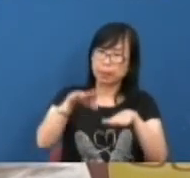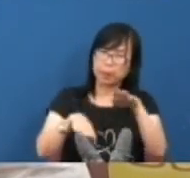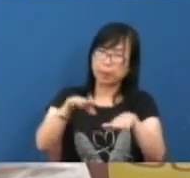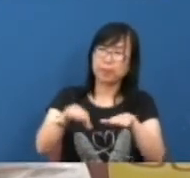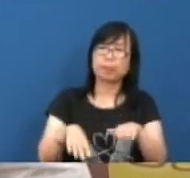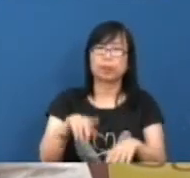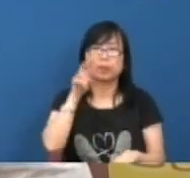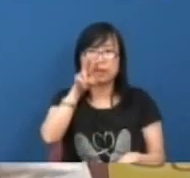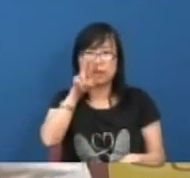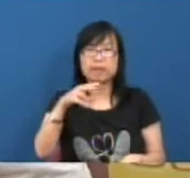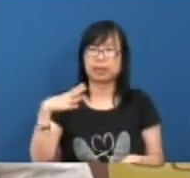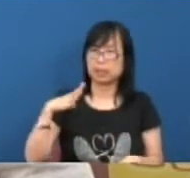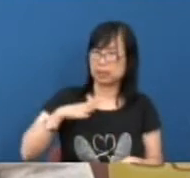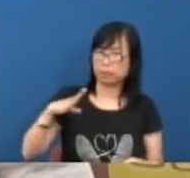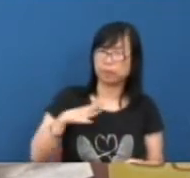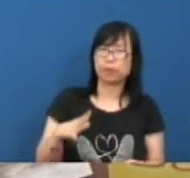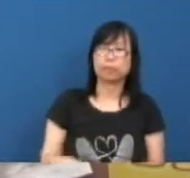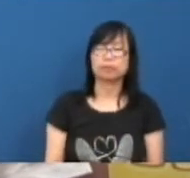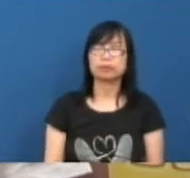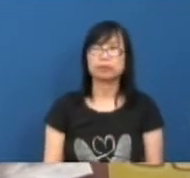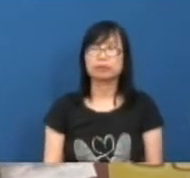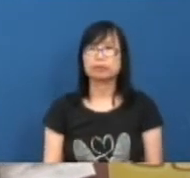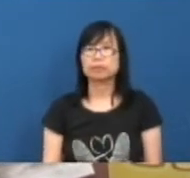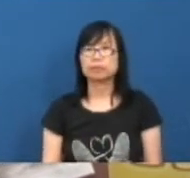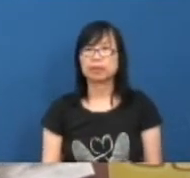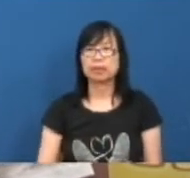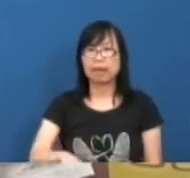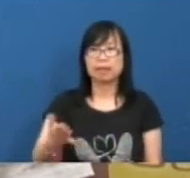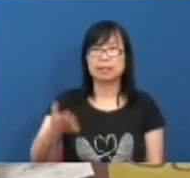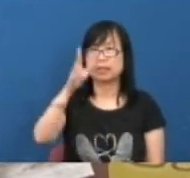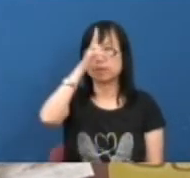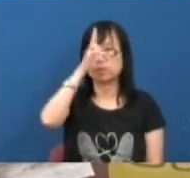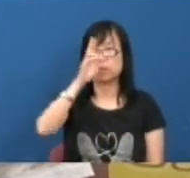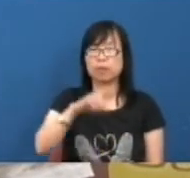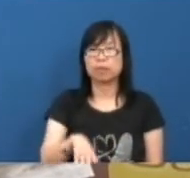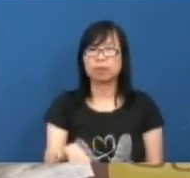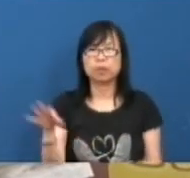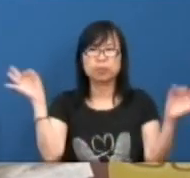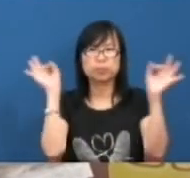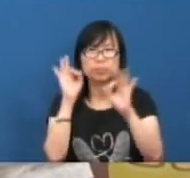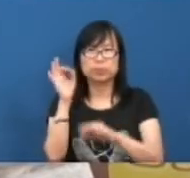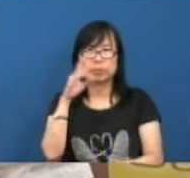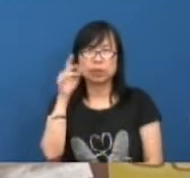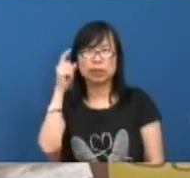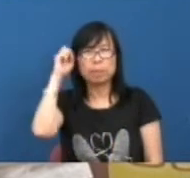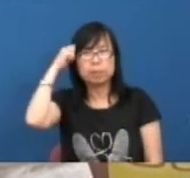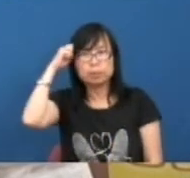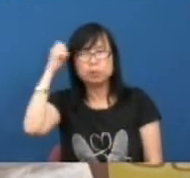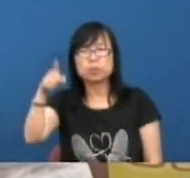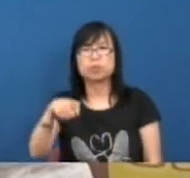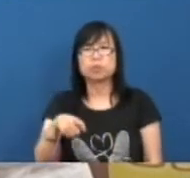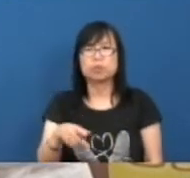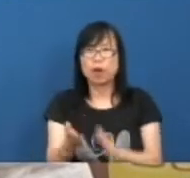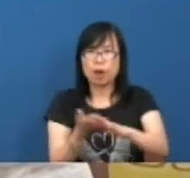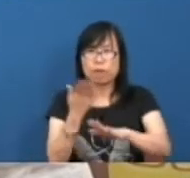咁就即係，但係政府就唔好以為可能淨係復建咗居屋就可以搞掂咗呢個